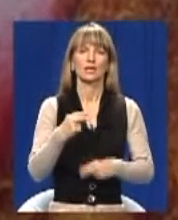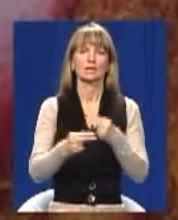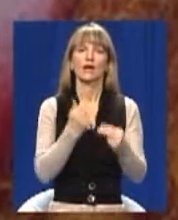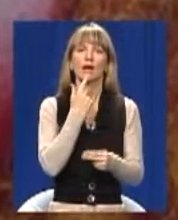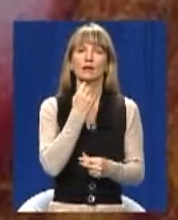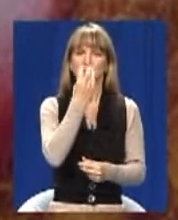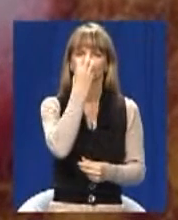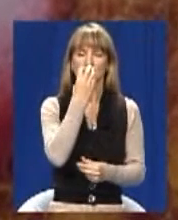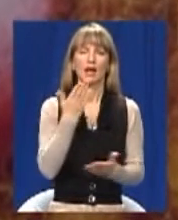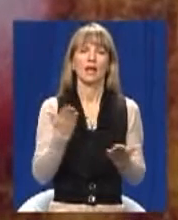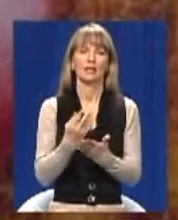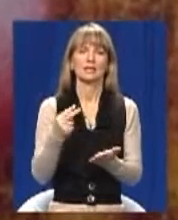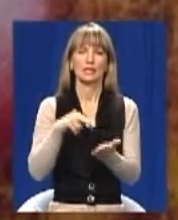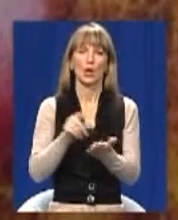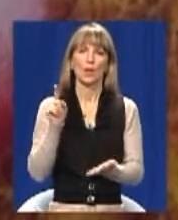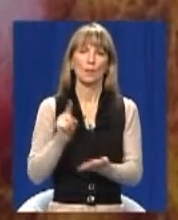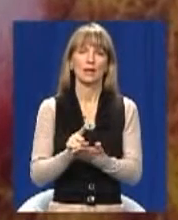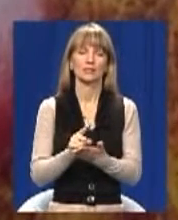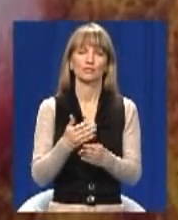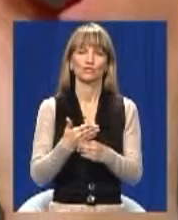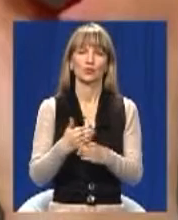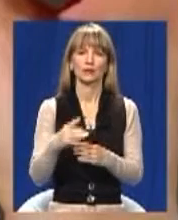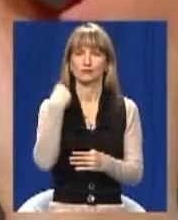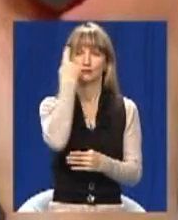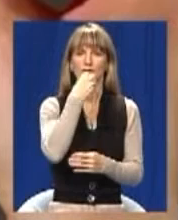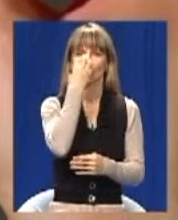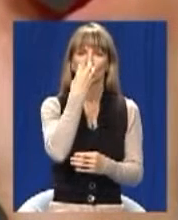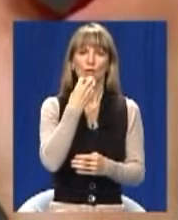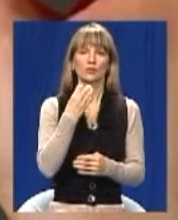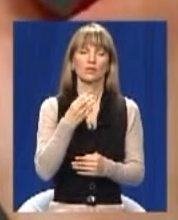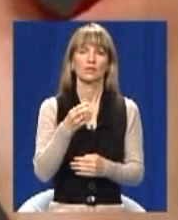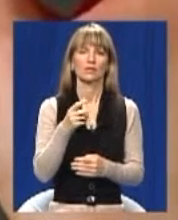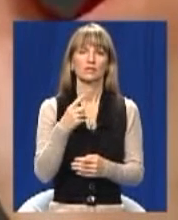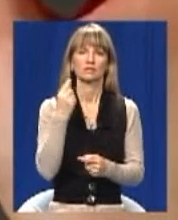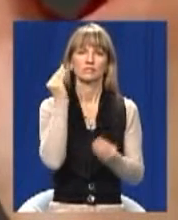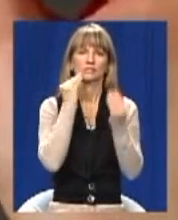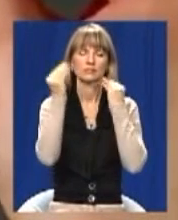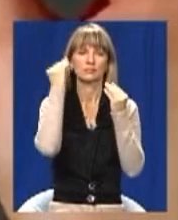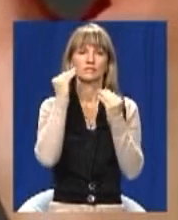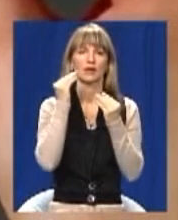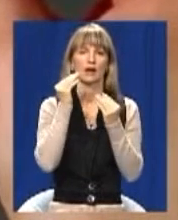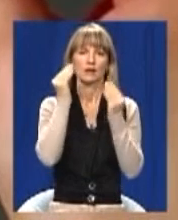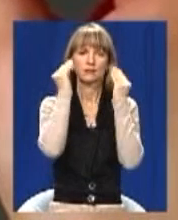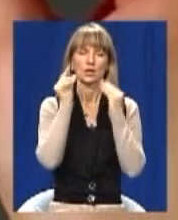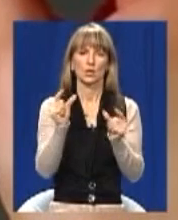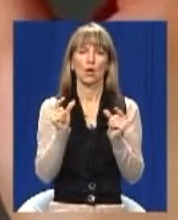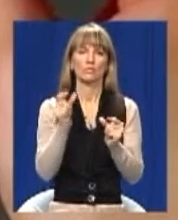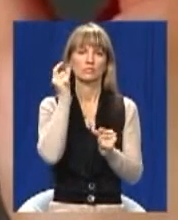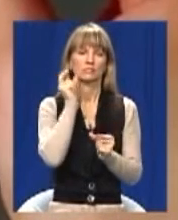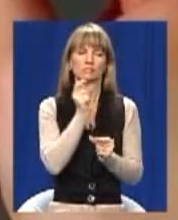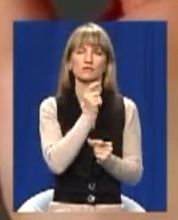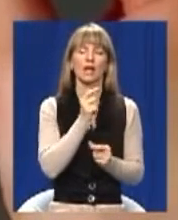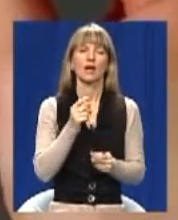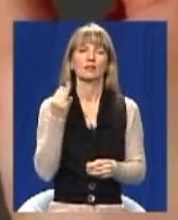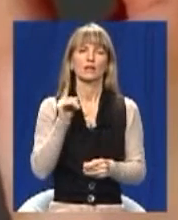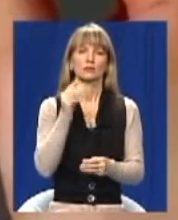червоний ніс, який став обов'язковою деталлю образу клоуна. Клоуни накладають на своє обличчя товстий шар гриму. Цікаво і те, що